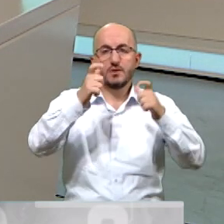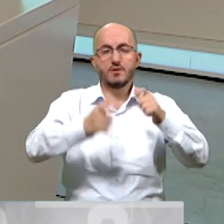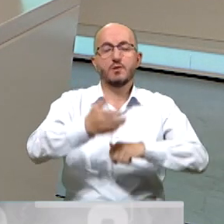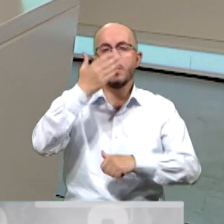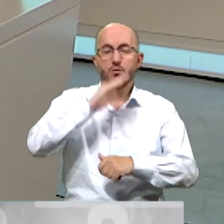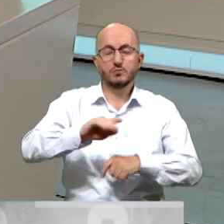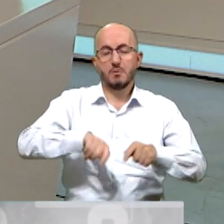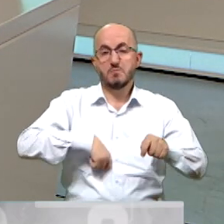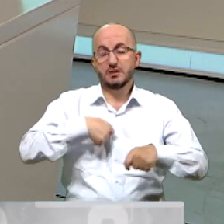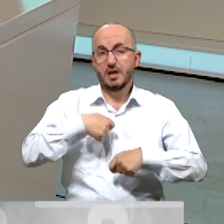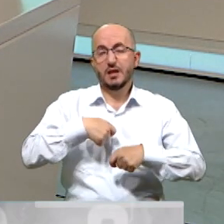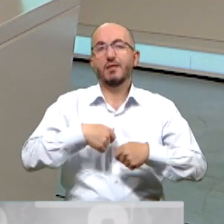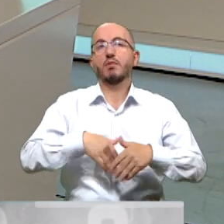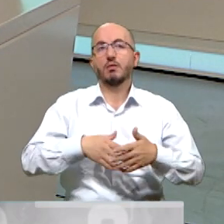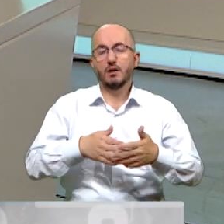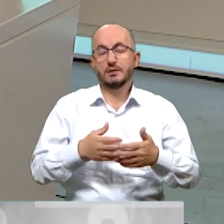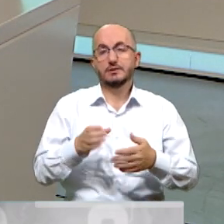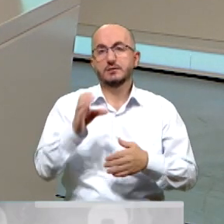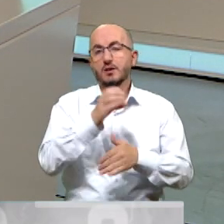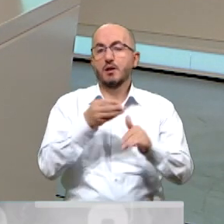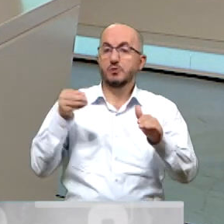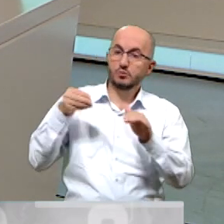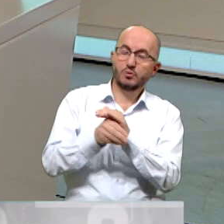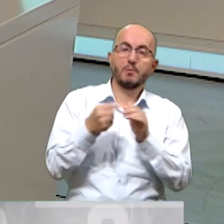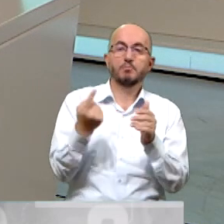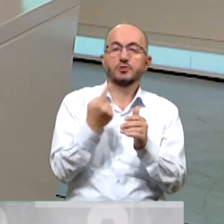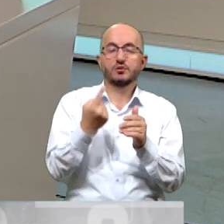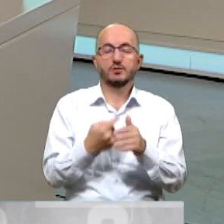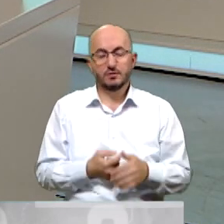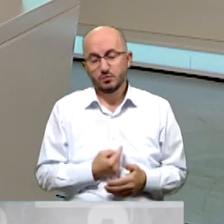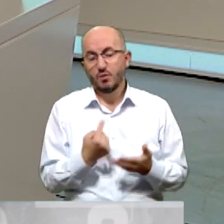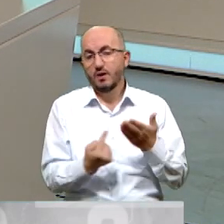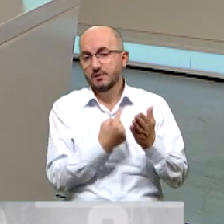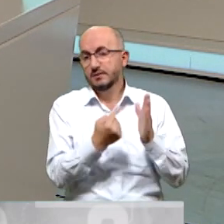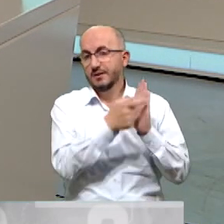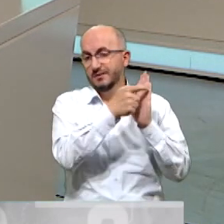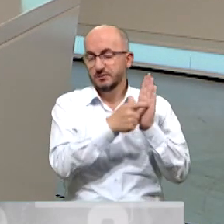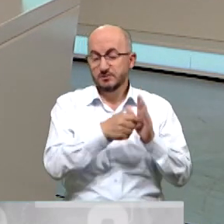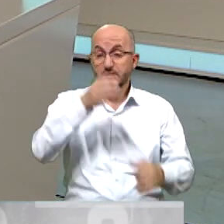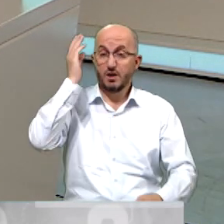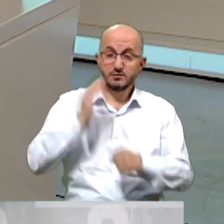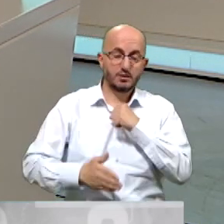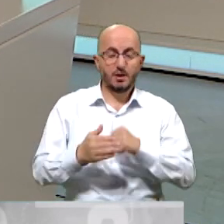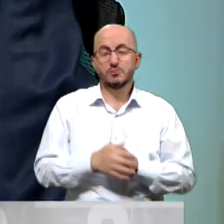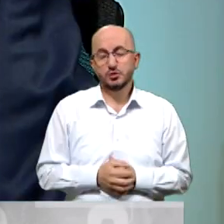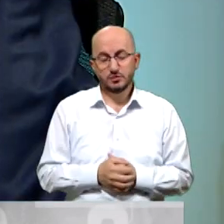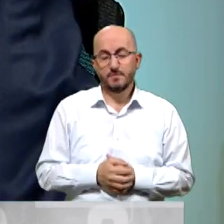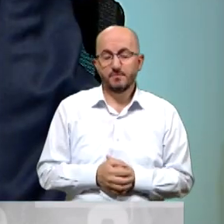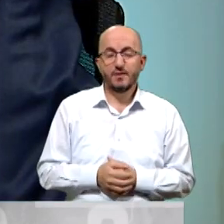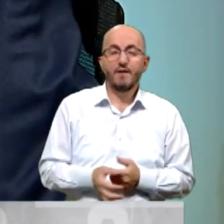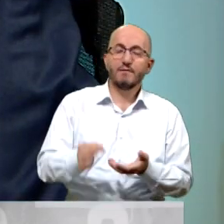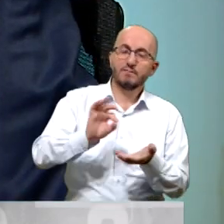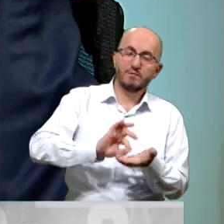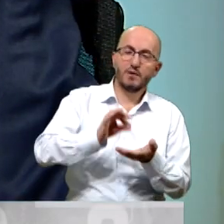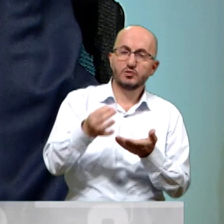da demeyeceğim çünkü bidat dine sokulan bir şeydir. Bunların aslında ayet-i kerimede de kesin kes yasaklanmış. Evet, yasaklanmıştır. Falcılık